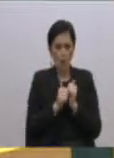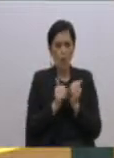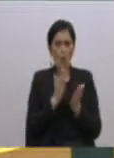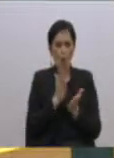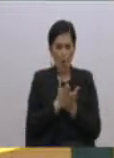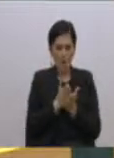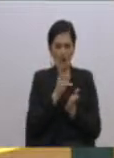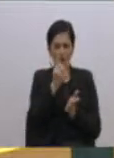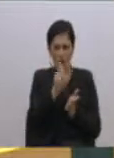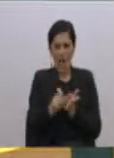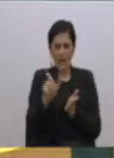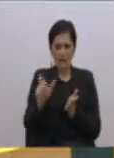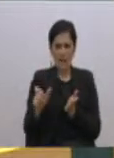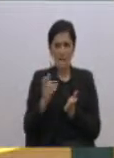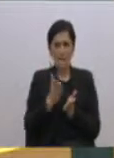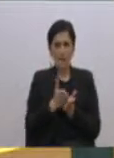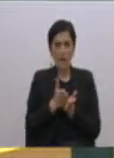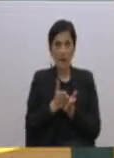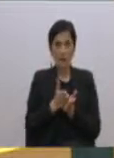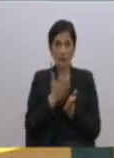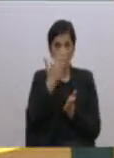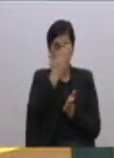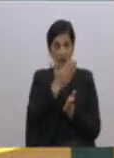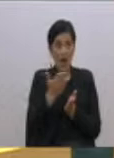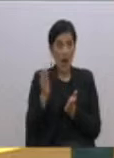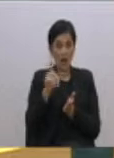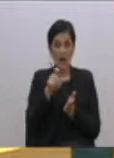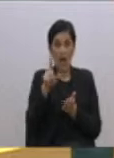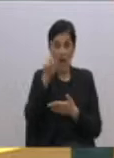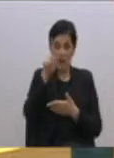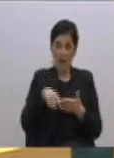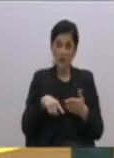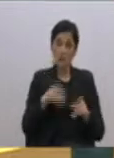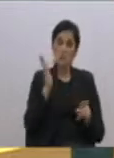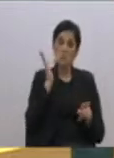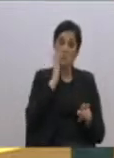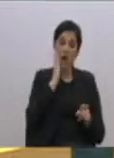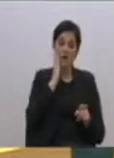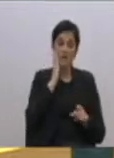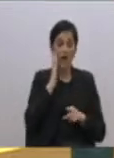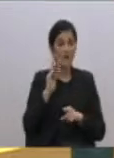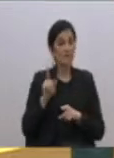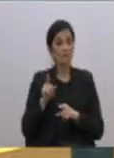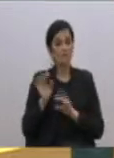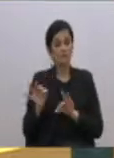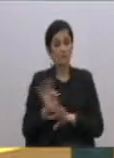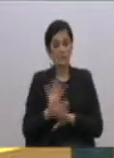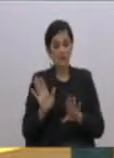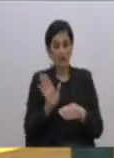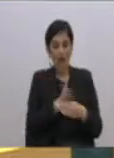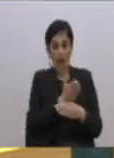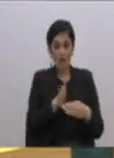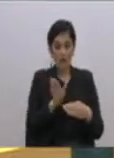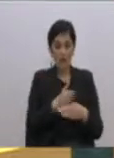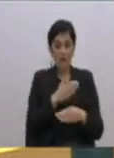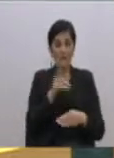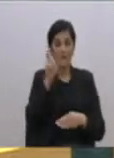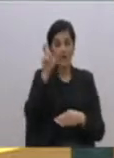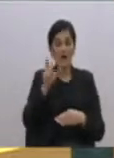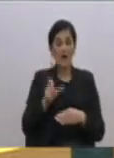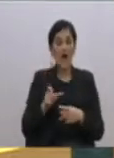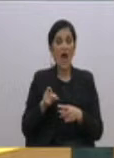adamianebi, romlebsats khalkhi andobda Tuan Martlis garchevas tavis sakmeze. Es khalkhi iqven tavis